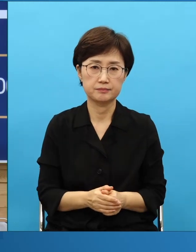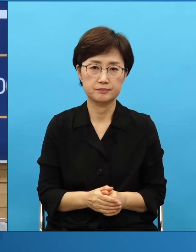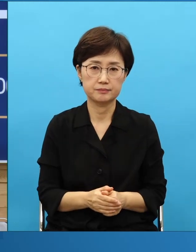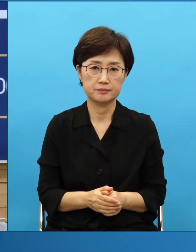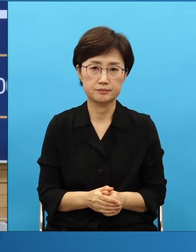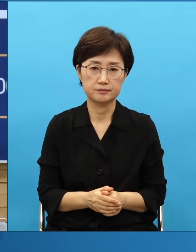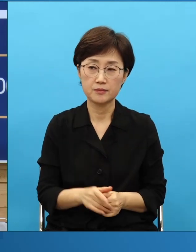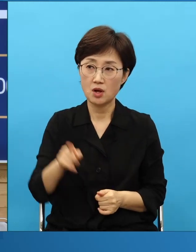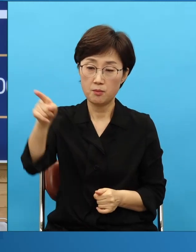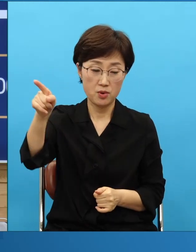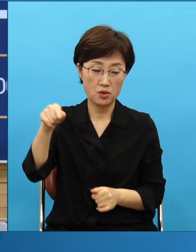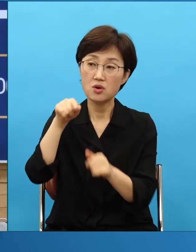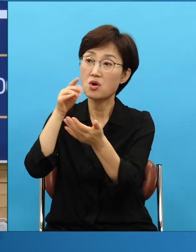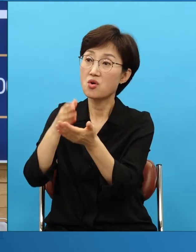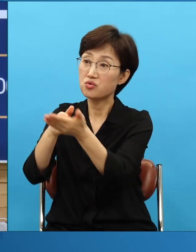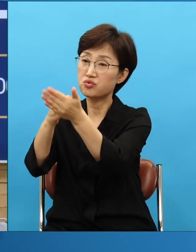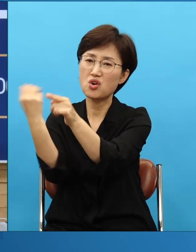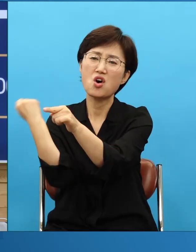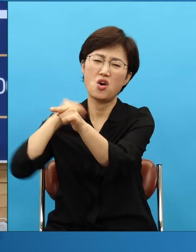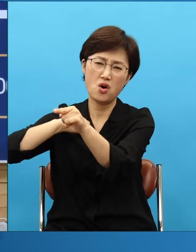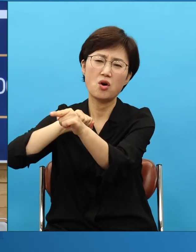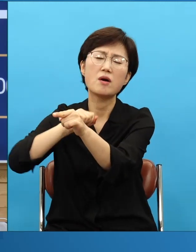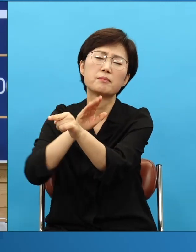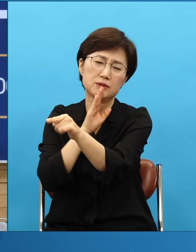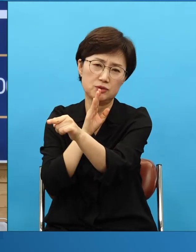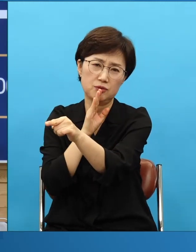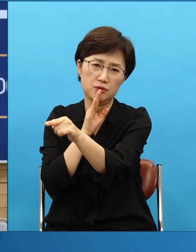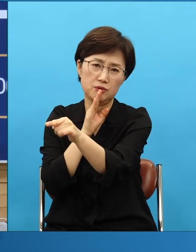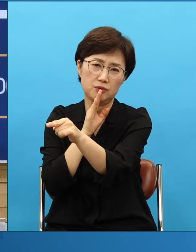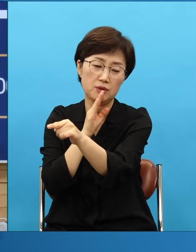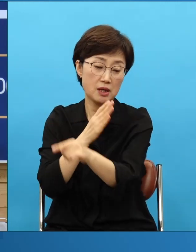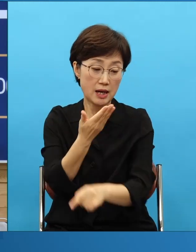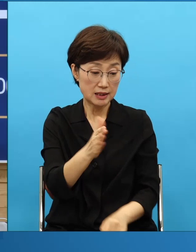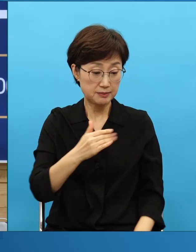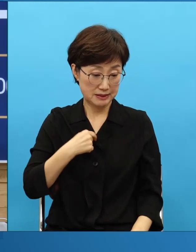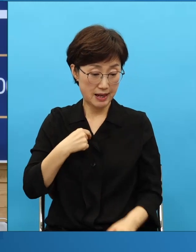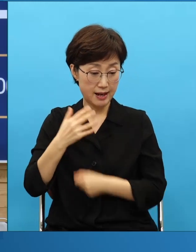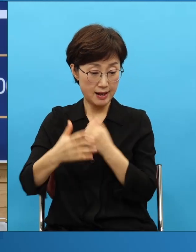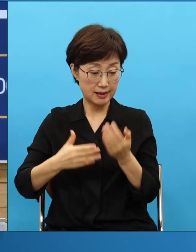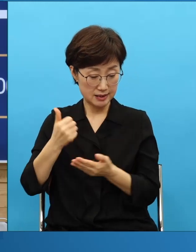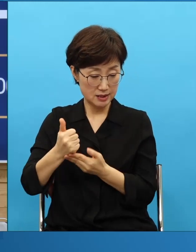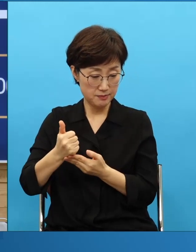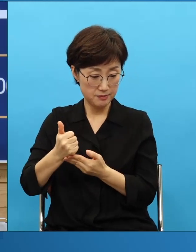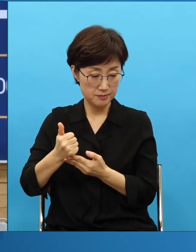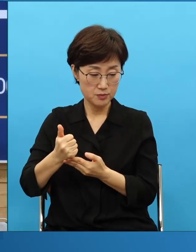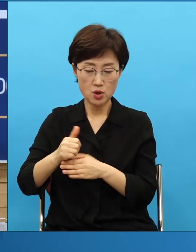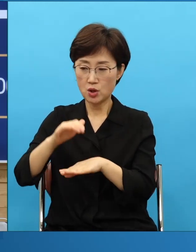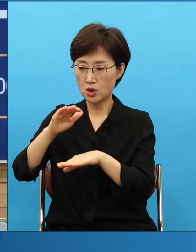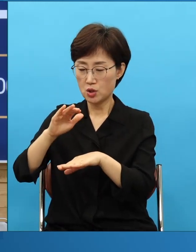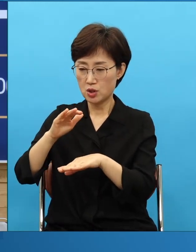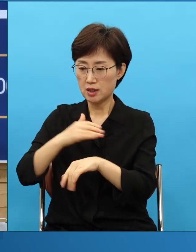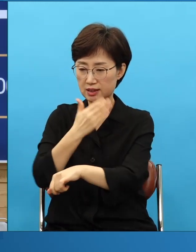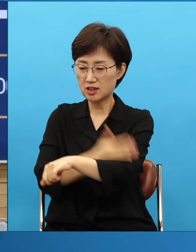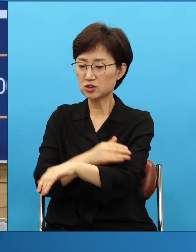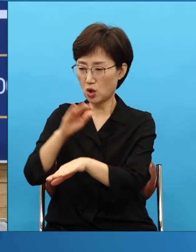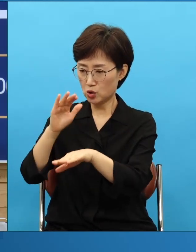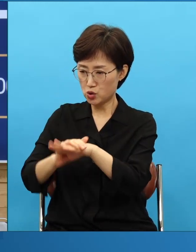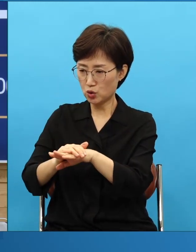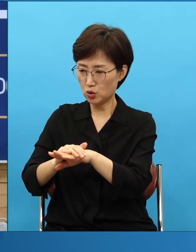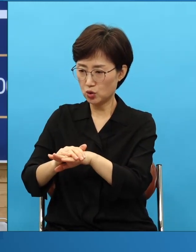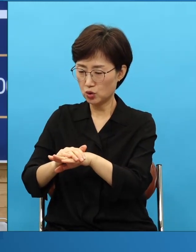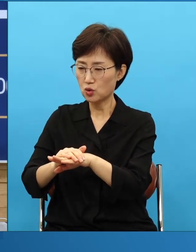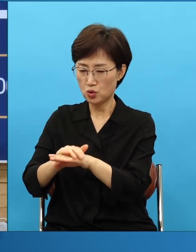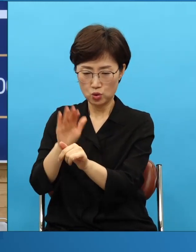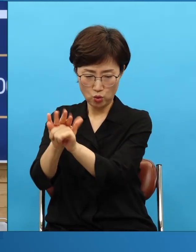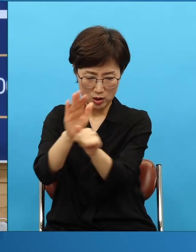바로왕이 네 말 듣지 않을 거다. And Pharaoh will not listen to you. 내가 능한 손을 펴서 너와 함께 하겠다. But with my mighty